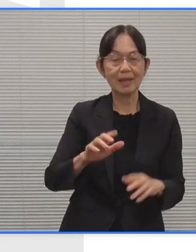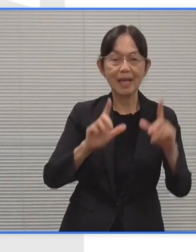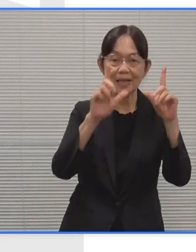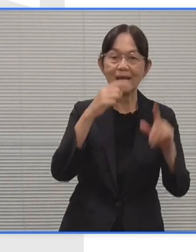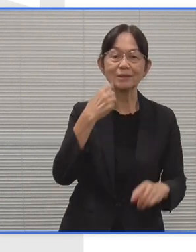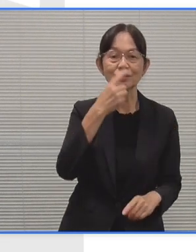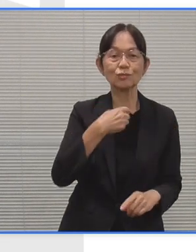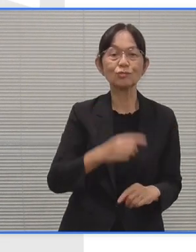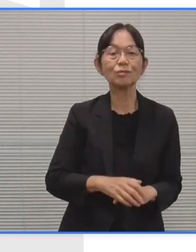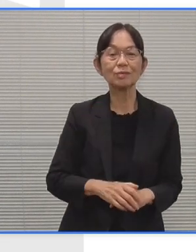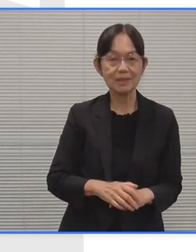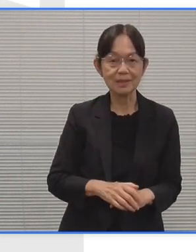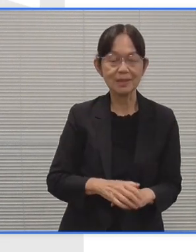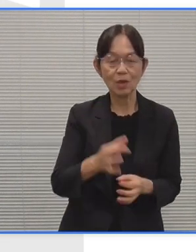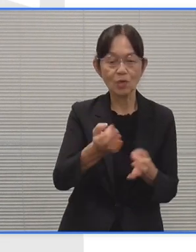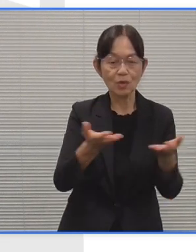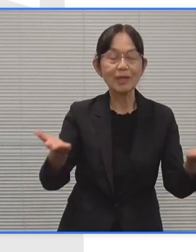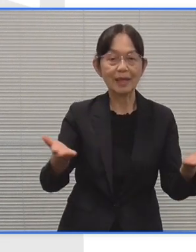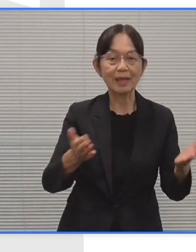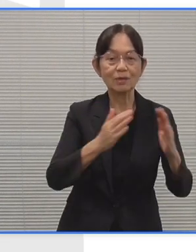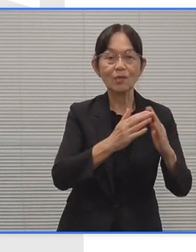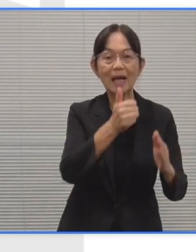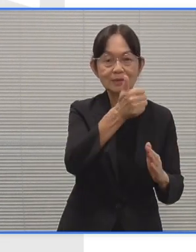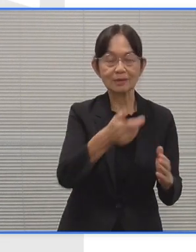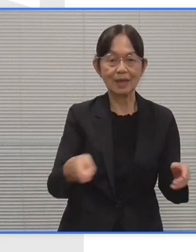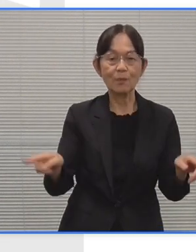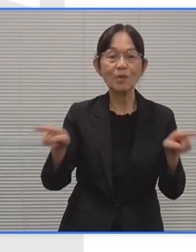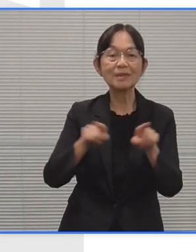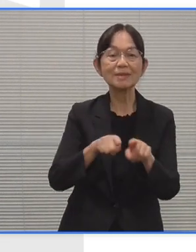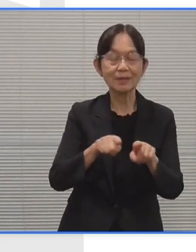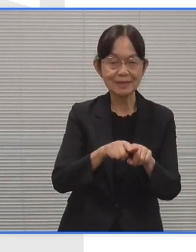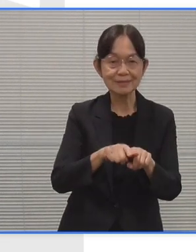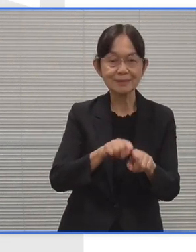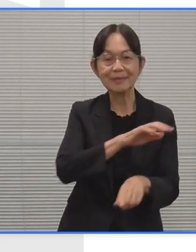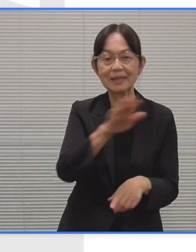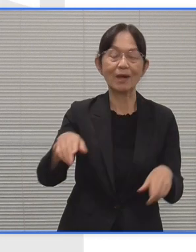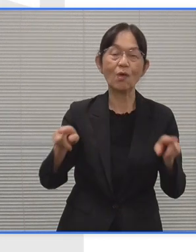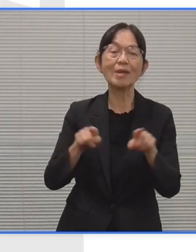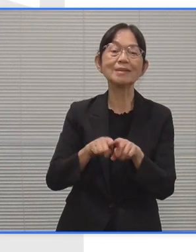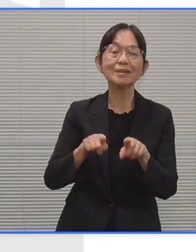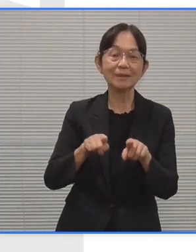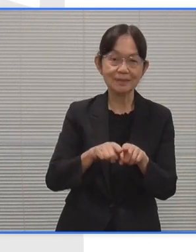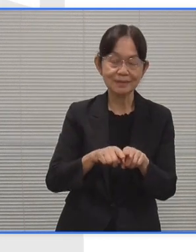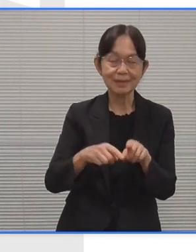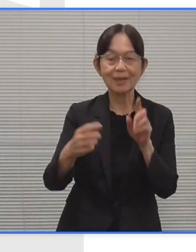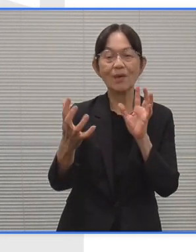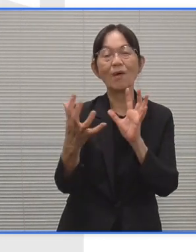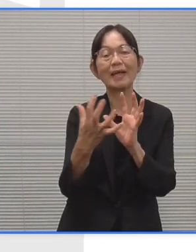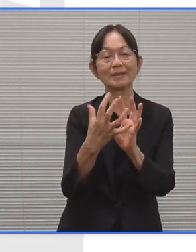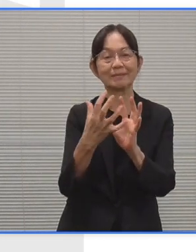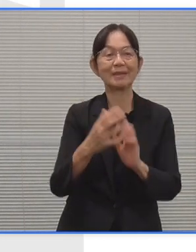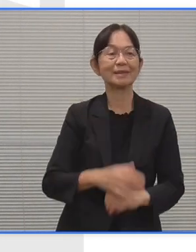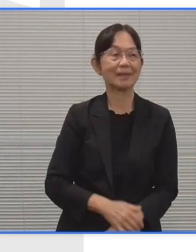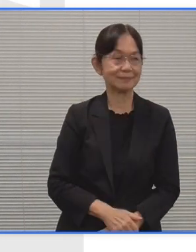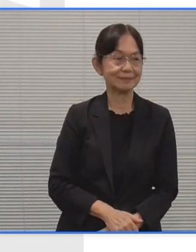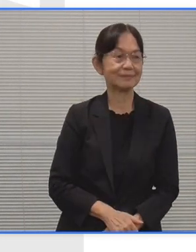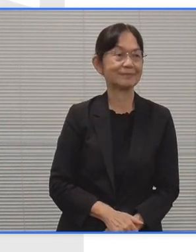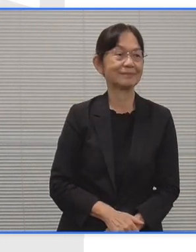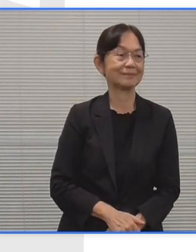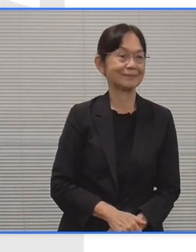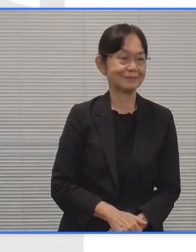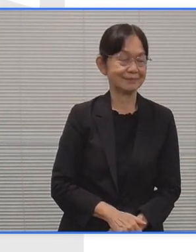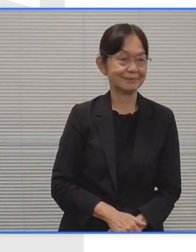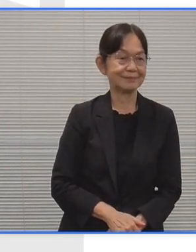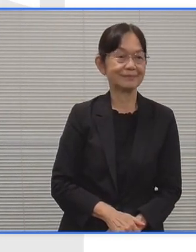の商店街の会長さんが加わって、ご一緒にお会いしたという状況です。 はい、あり